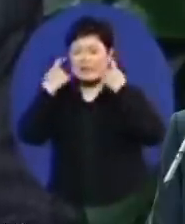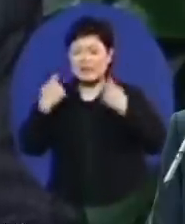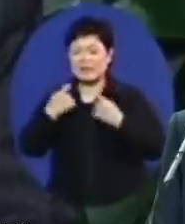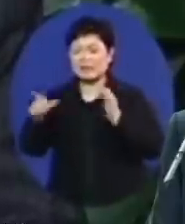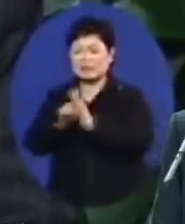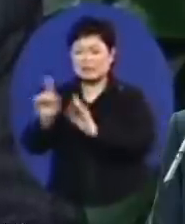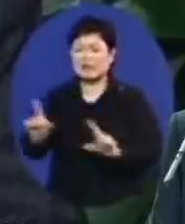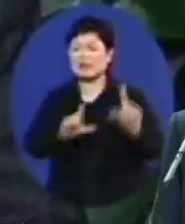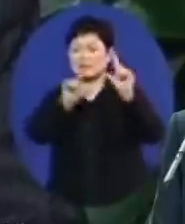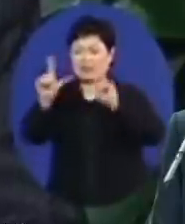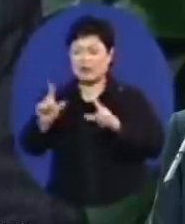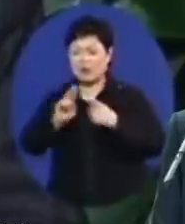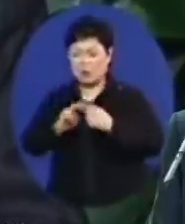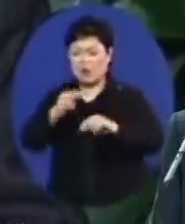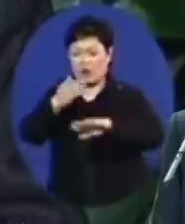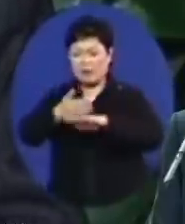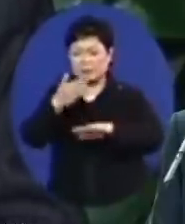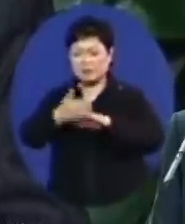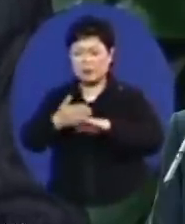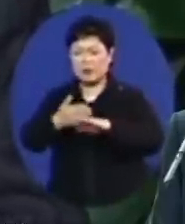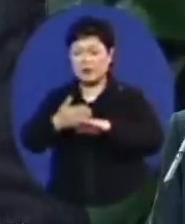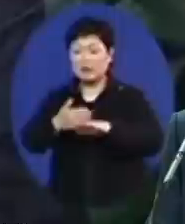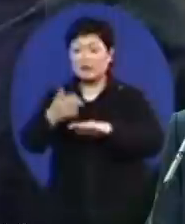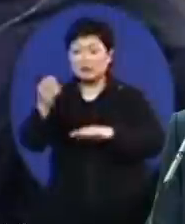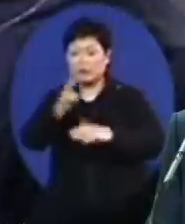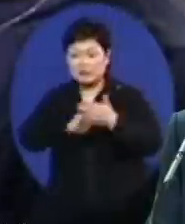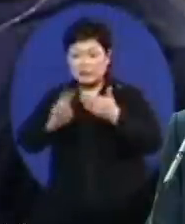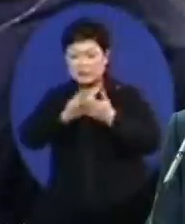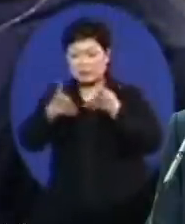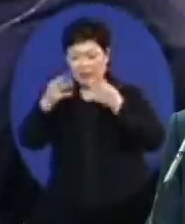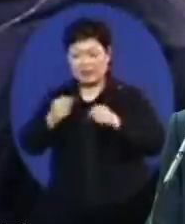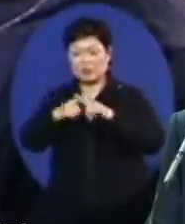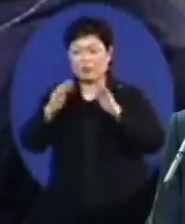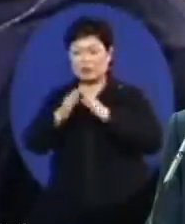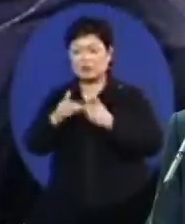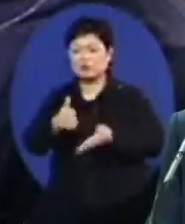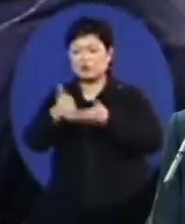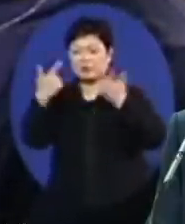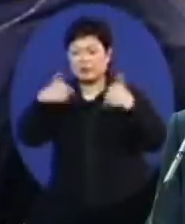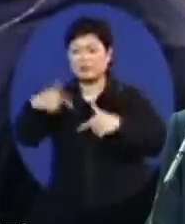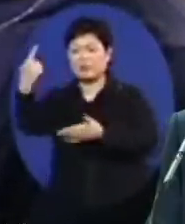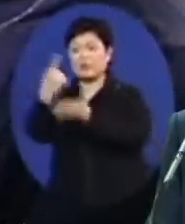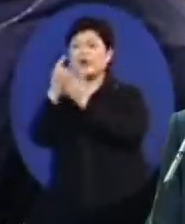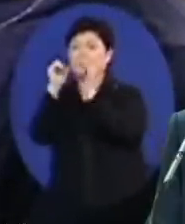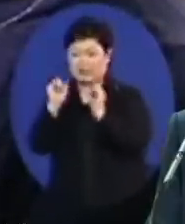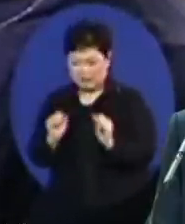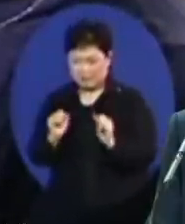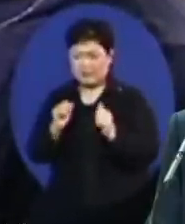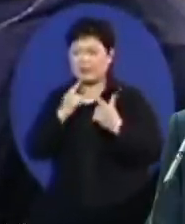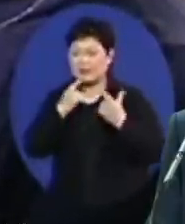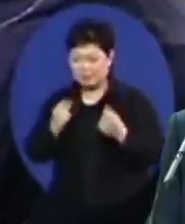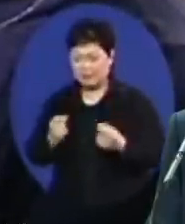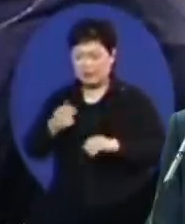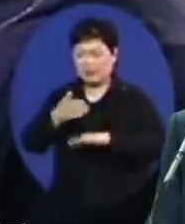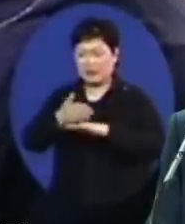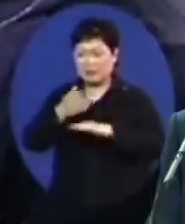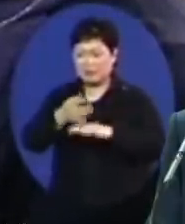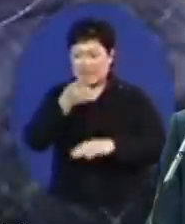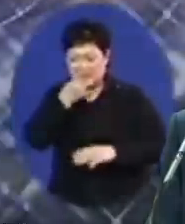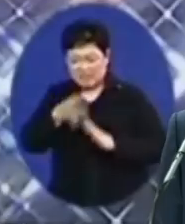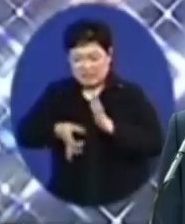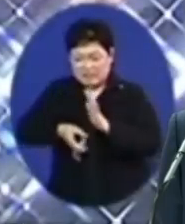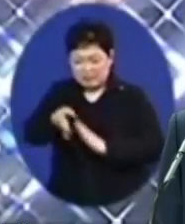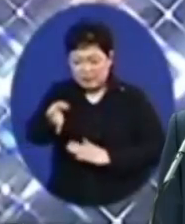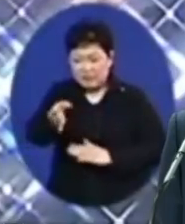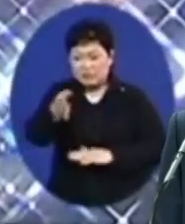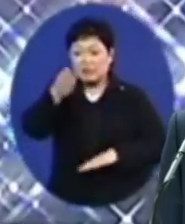찬송을 많이 하는 교회는 주님이 언제나 임재하여 계신 것입니다. 감사의 씨앗을 심어야